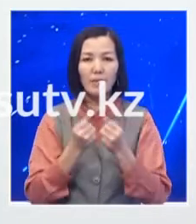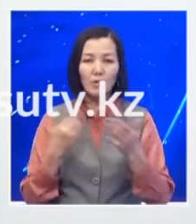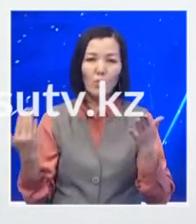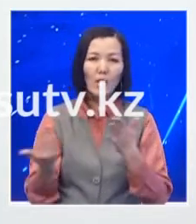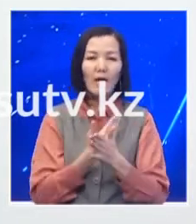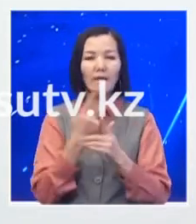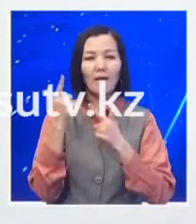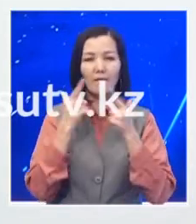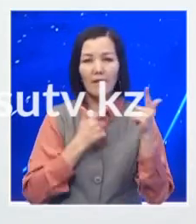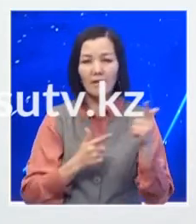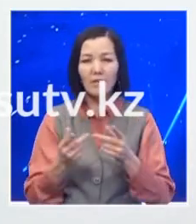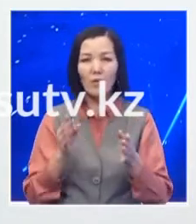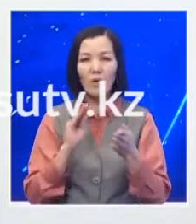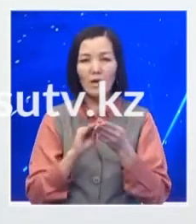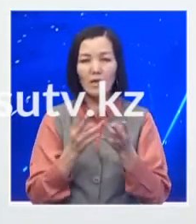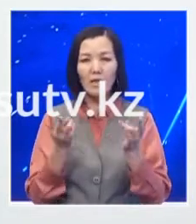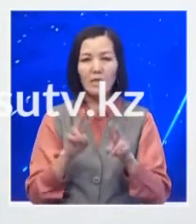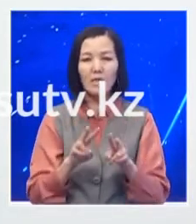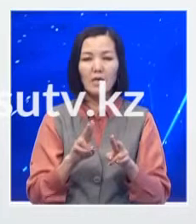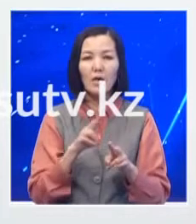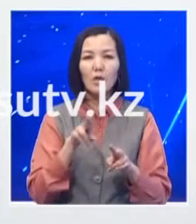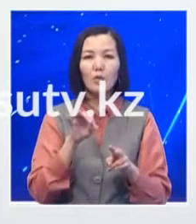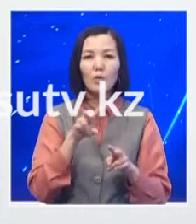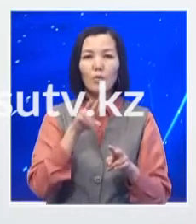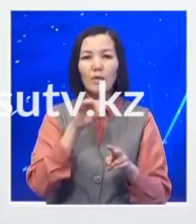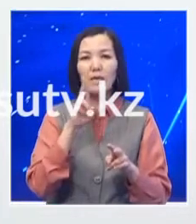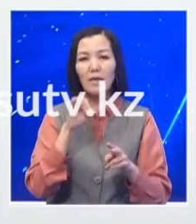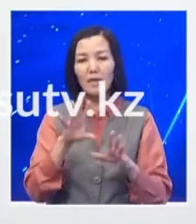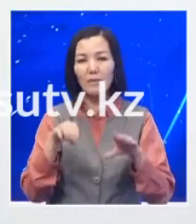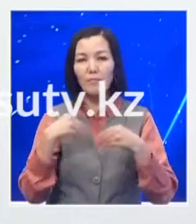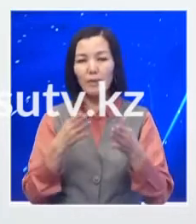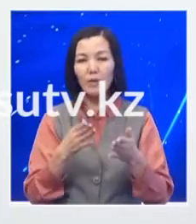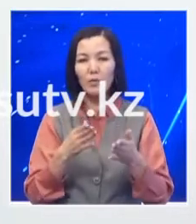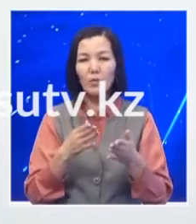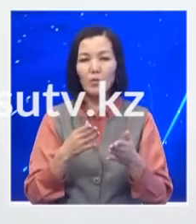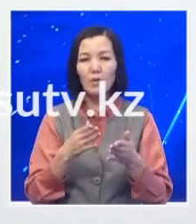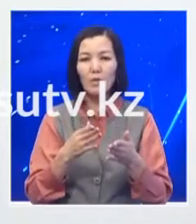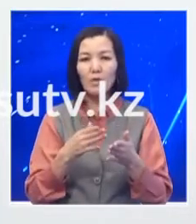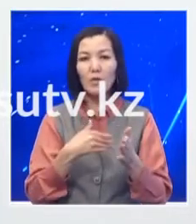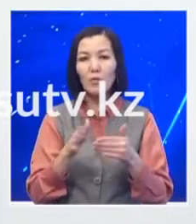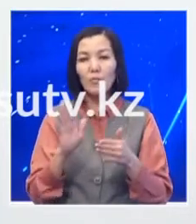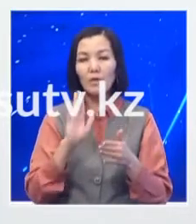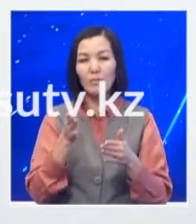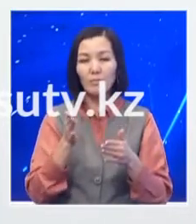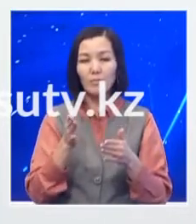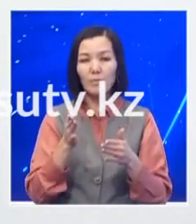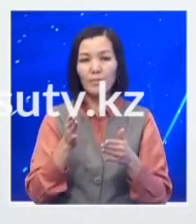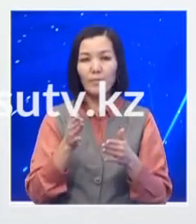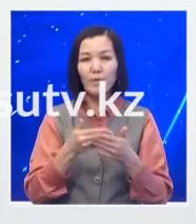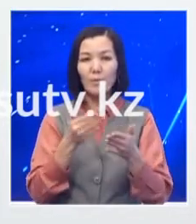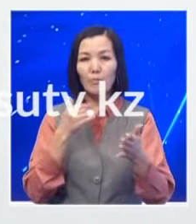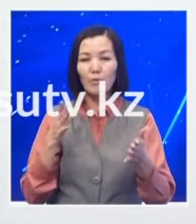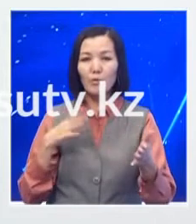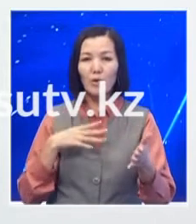процестері қалып отыр. Ендігі уақытта дубликат беру, яғни лицензияның телнұсқасын беру алып тасталды. Яғни бұрынғы